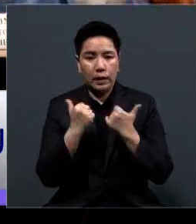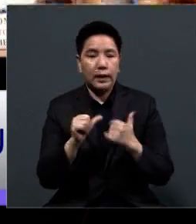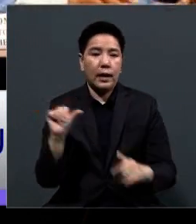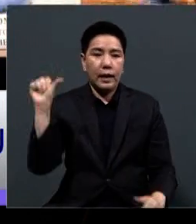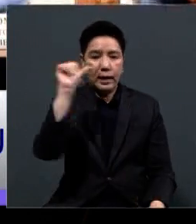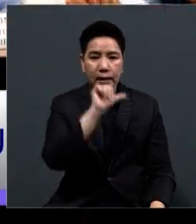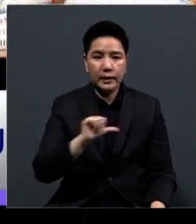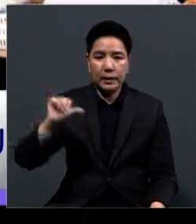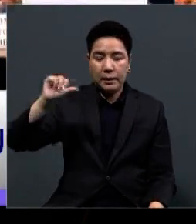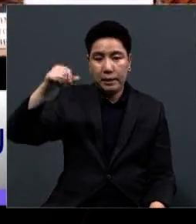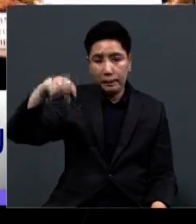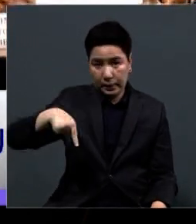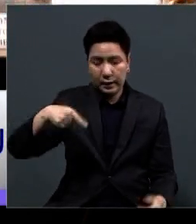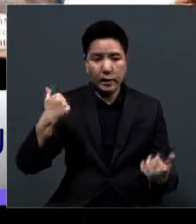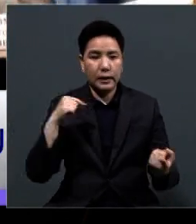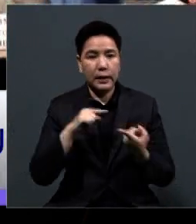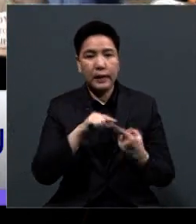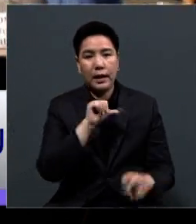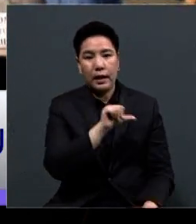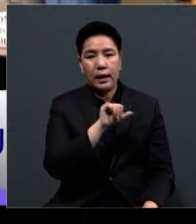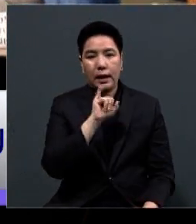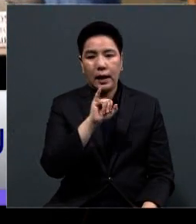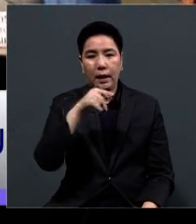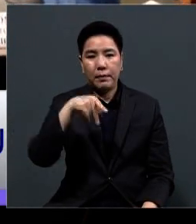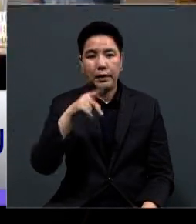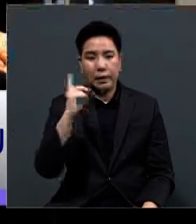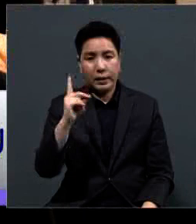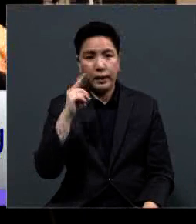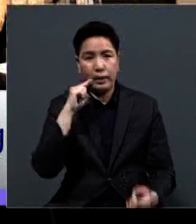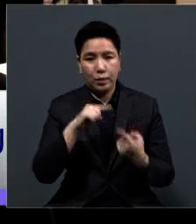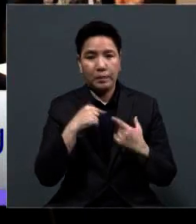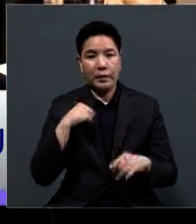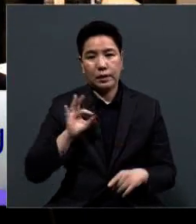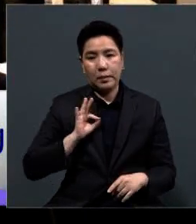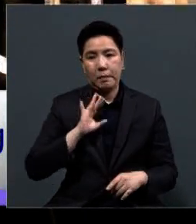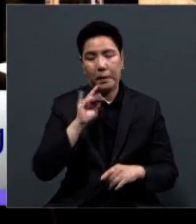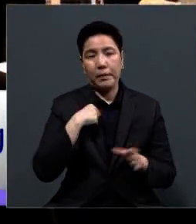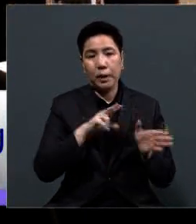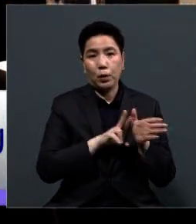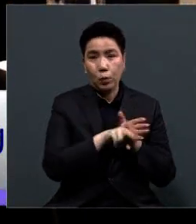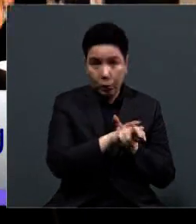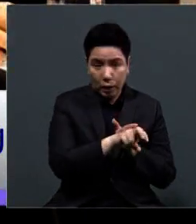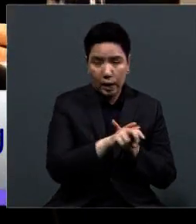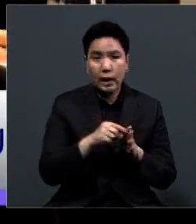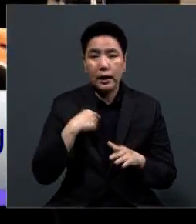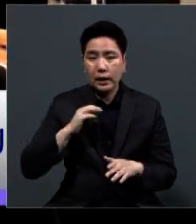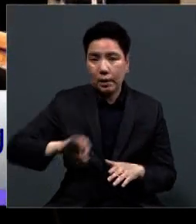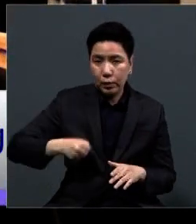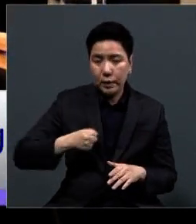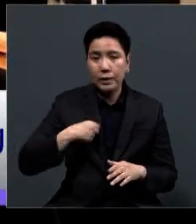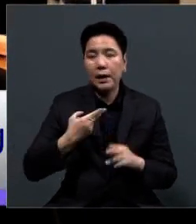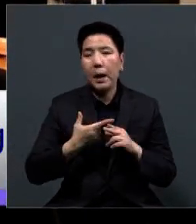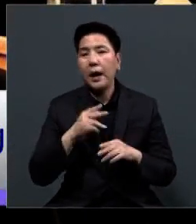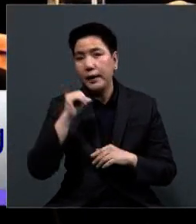แปซิฟิกหรือว่า AI BDซึ่งมีสมาชิก 9ประเทศนะครับมีภูตากัมพูชาฟิจิอิหร่าน